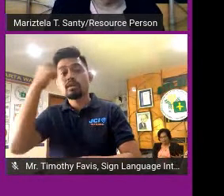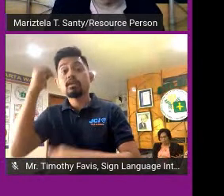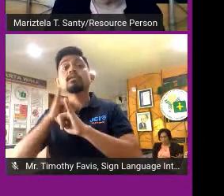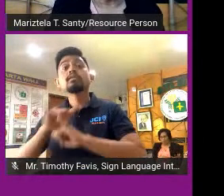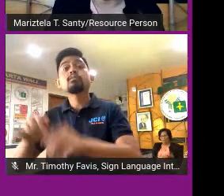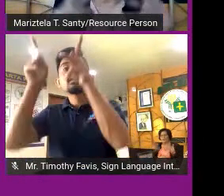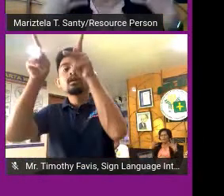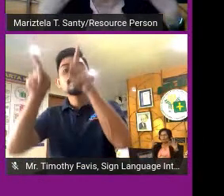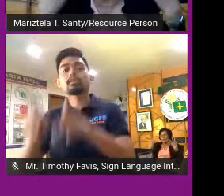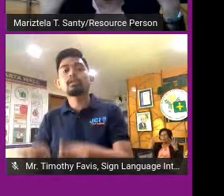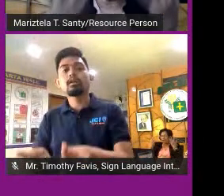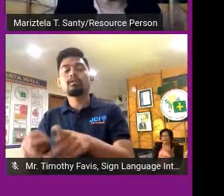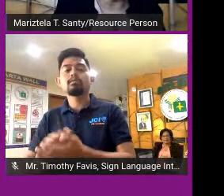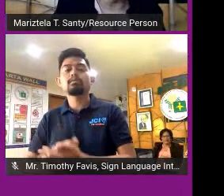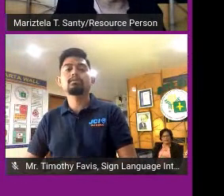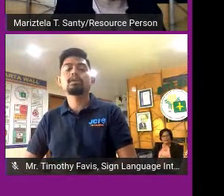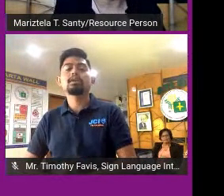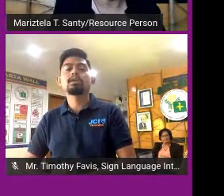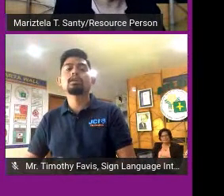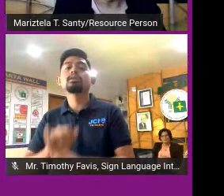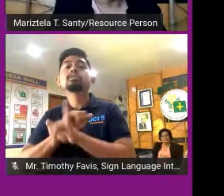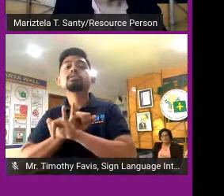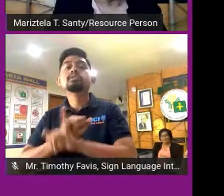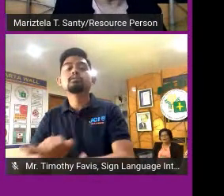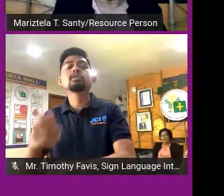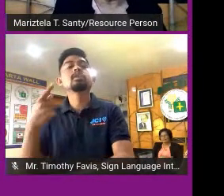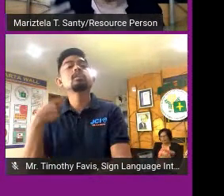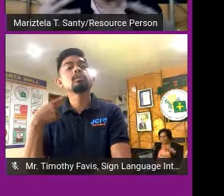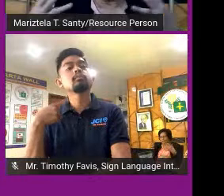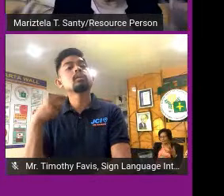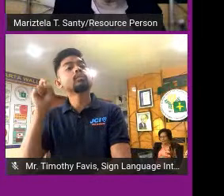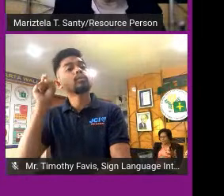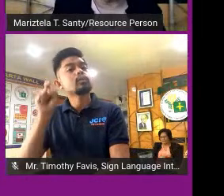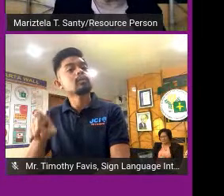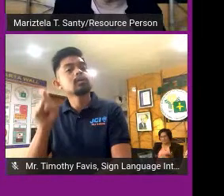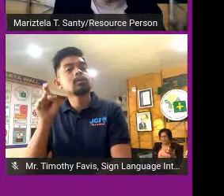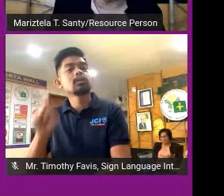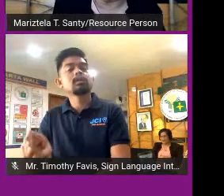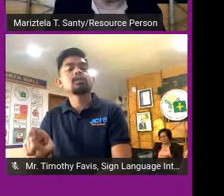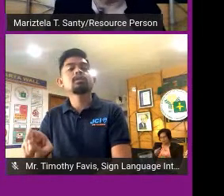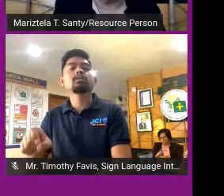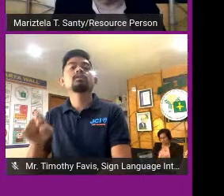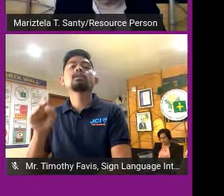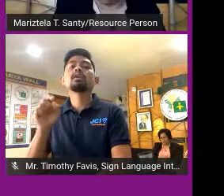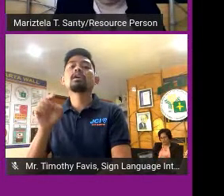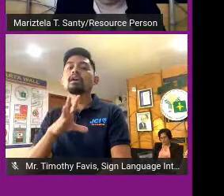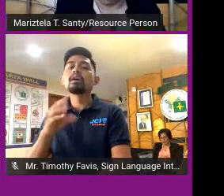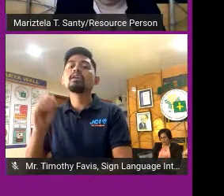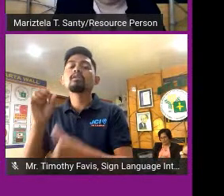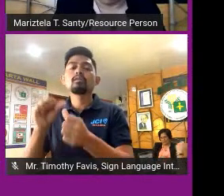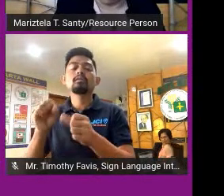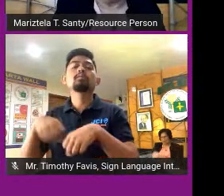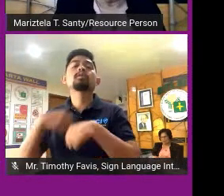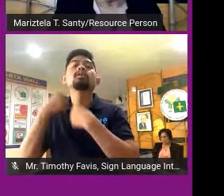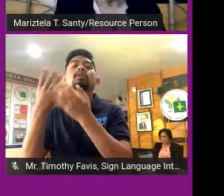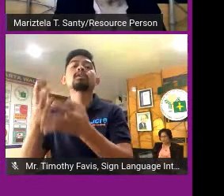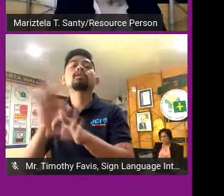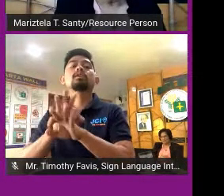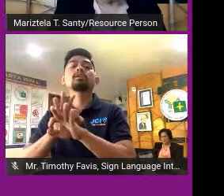tao na parehong may pangangailangan and pareho silang dapat bigyan ng oportunidad.